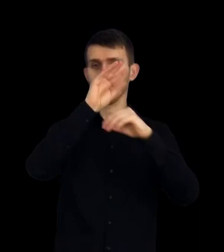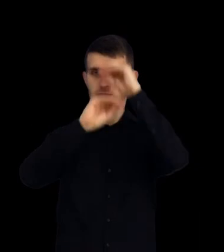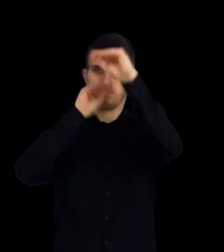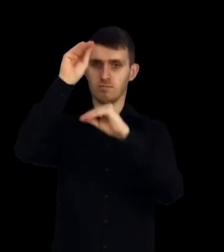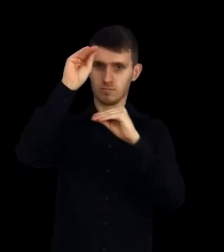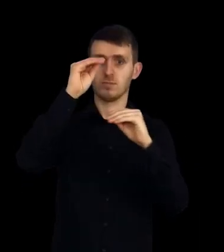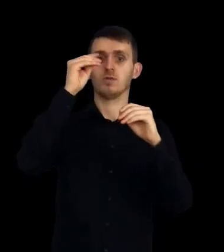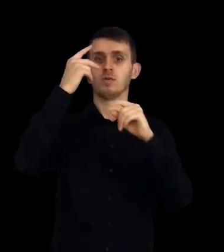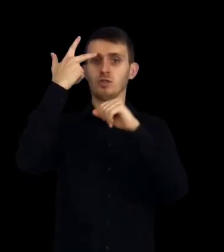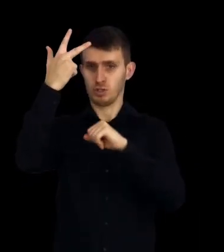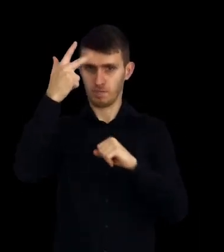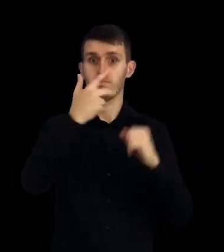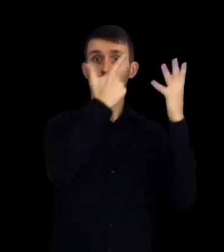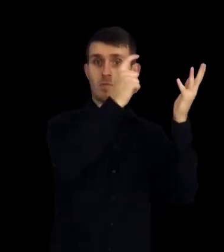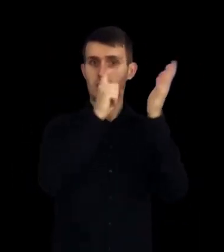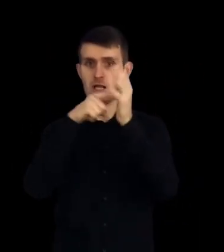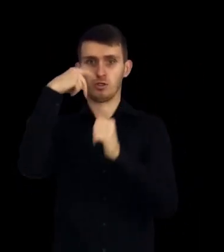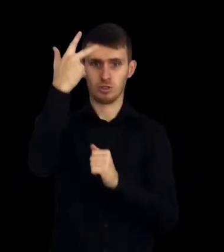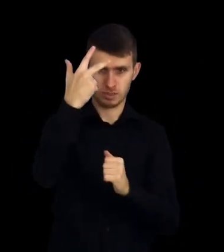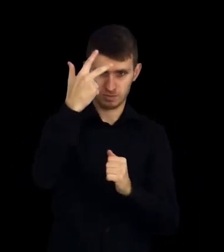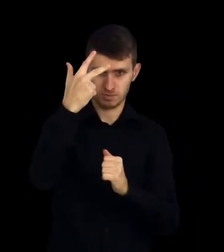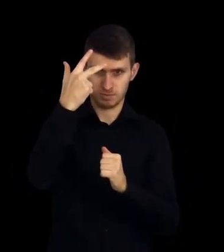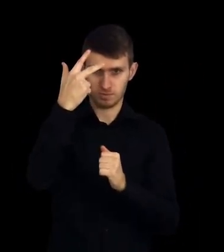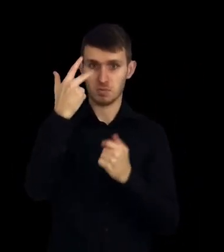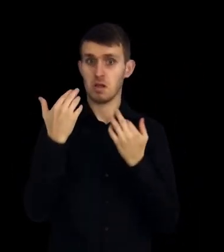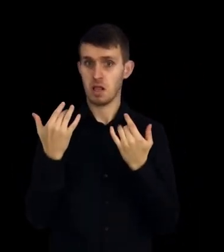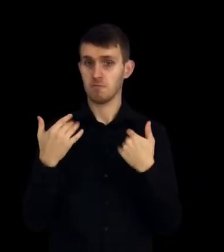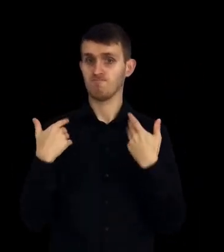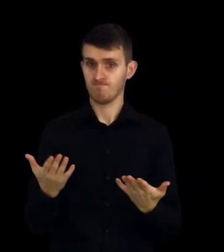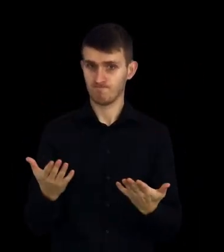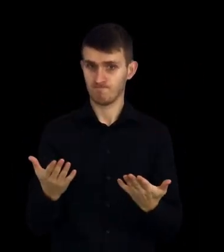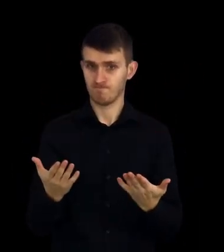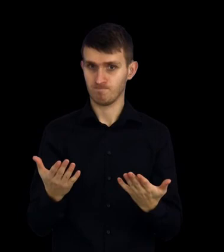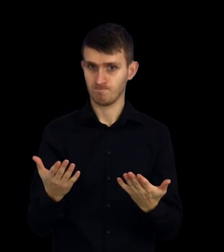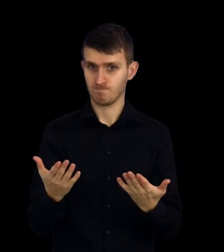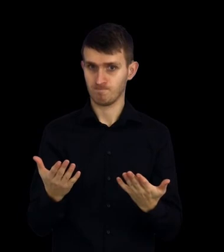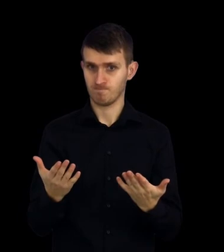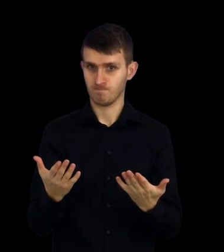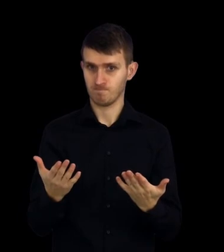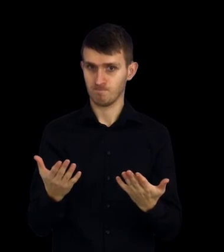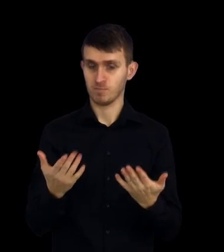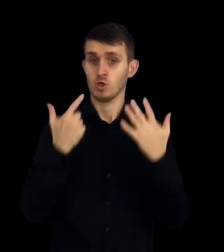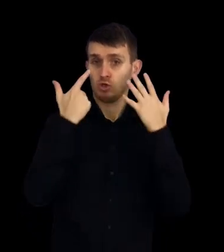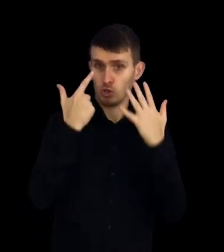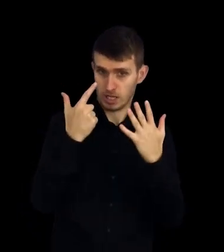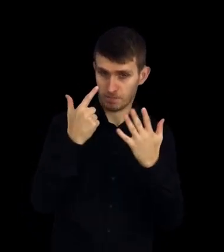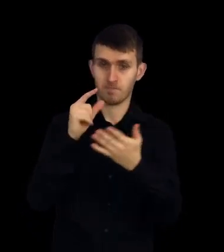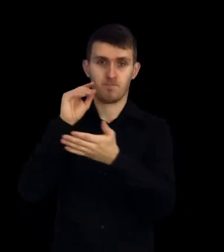w miejsce x a podstawiamy 3 zatem to jest to samo co 7 razy 3